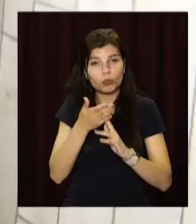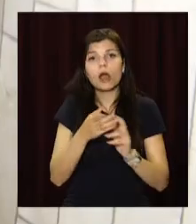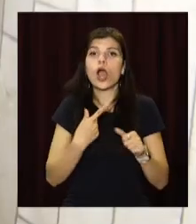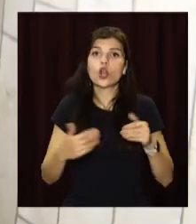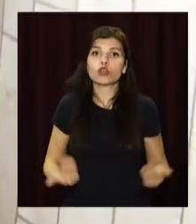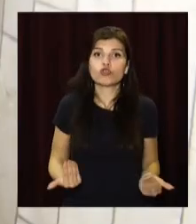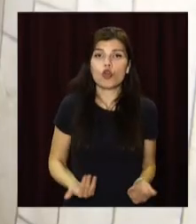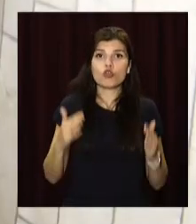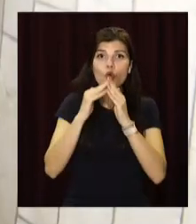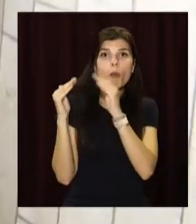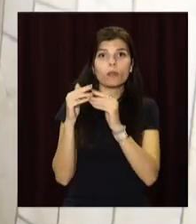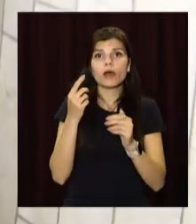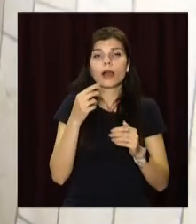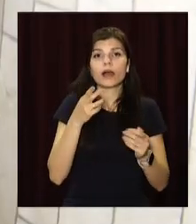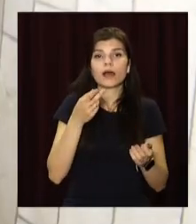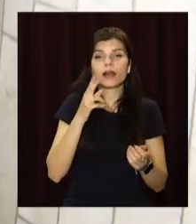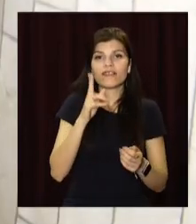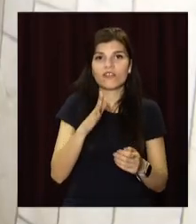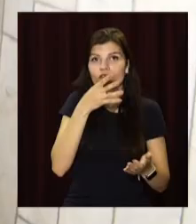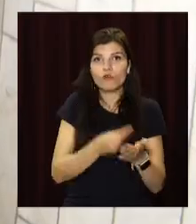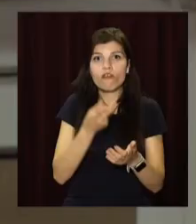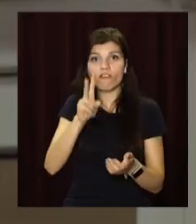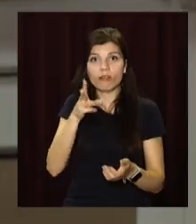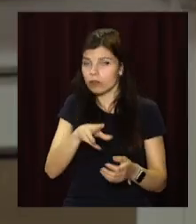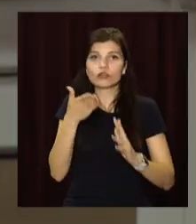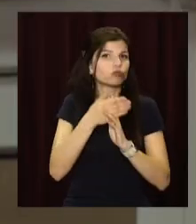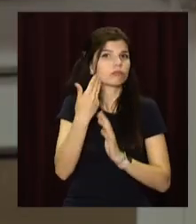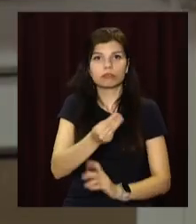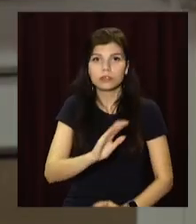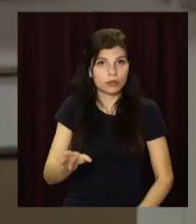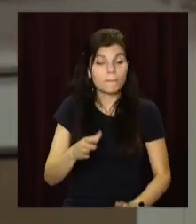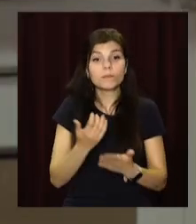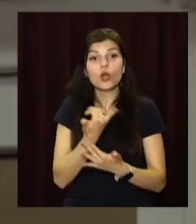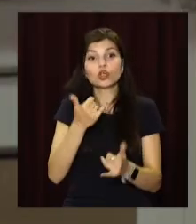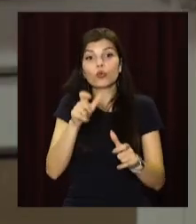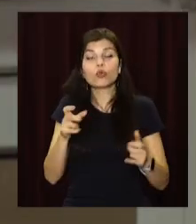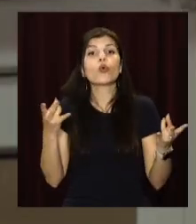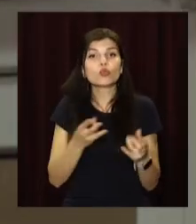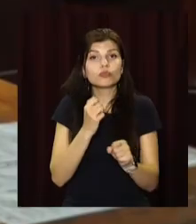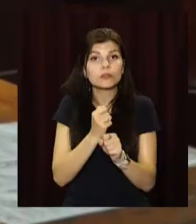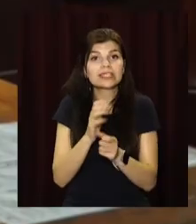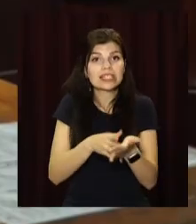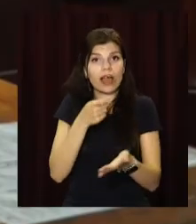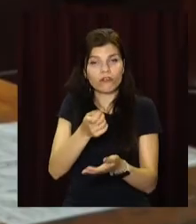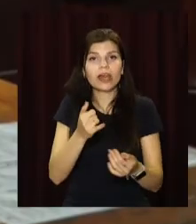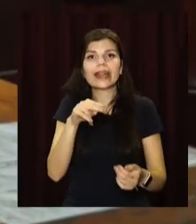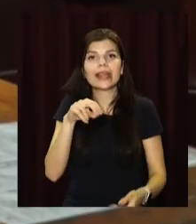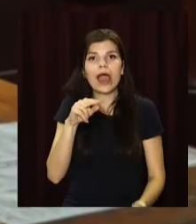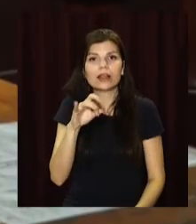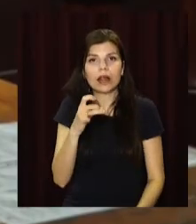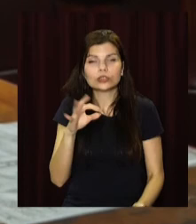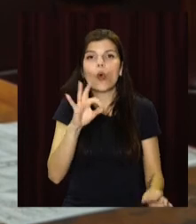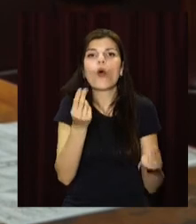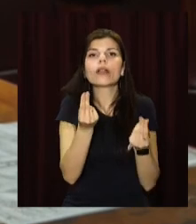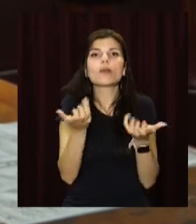житлом. Раніше субсидії перепризначалися автоматично. Зараз людям потрібно написати заяву та надати декларацію про